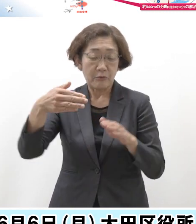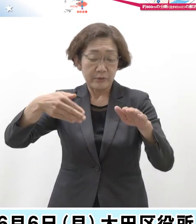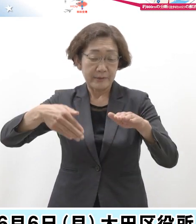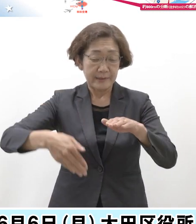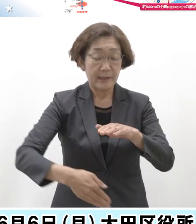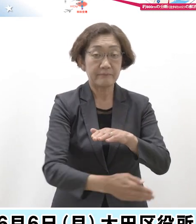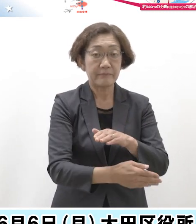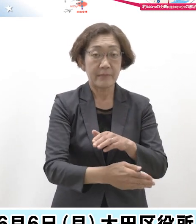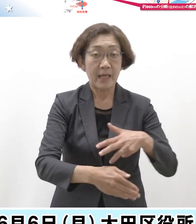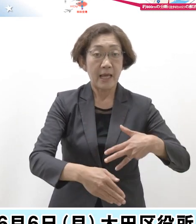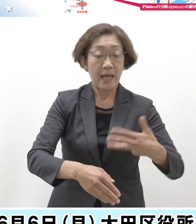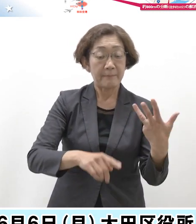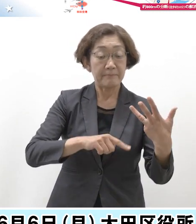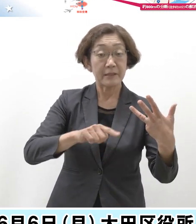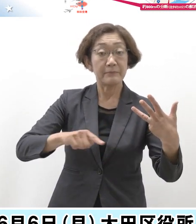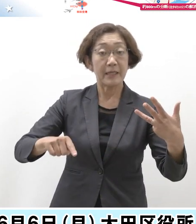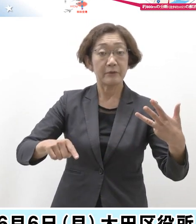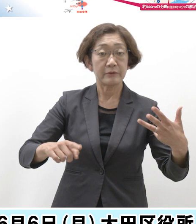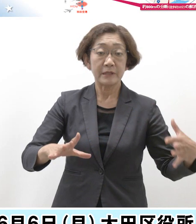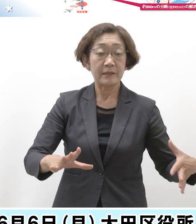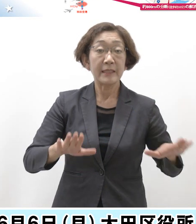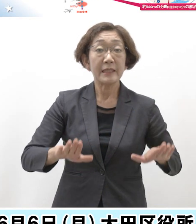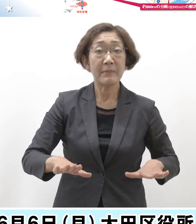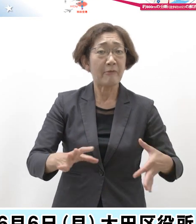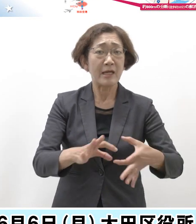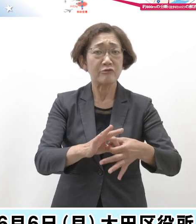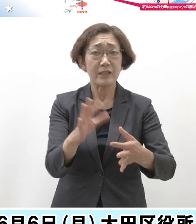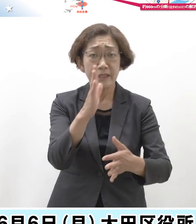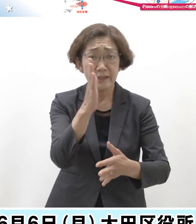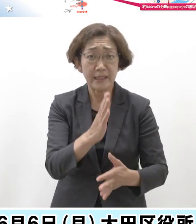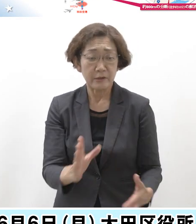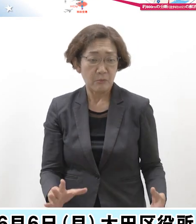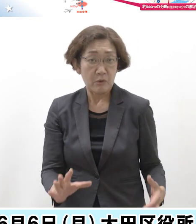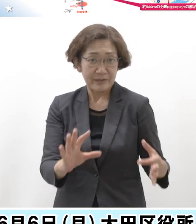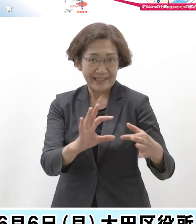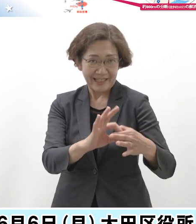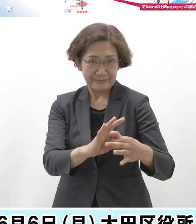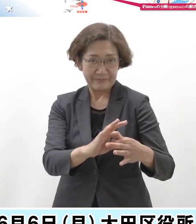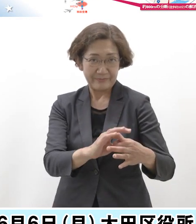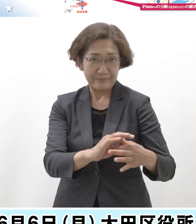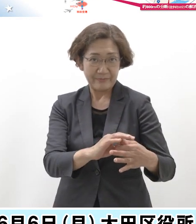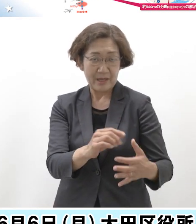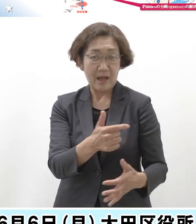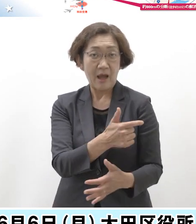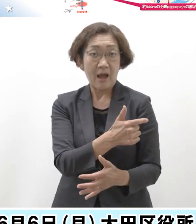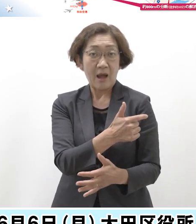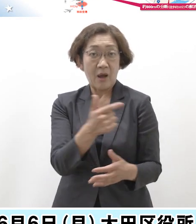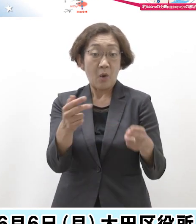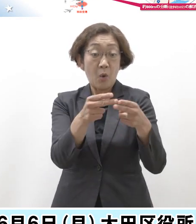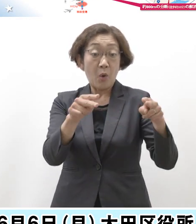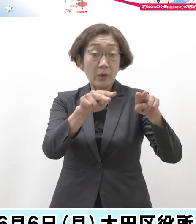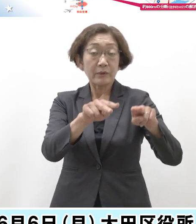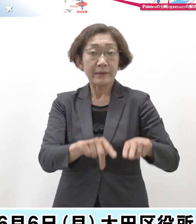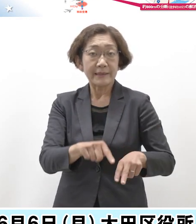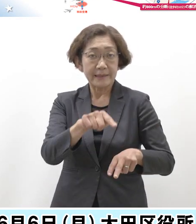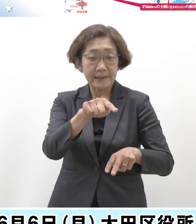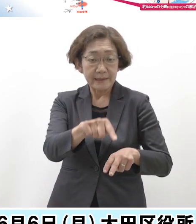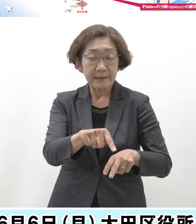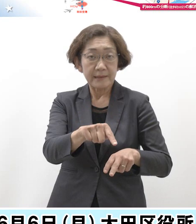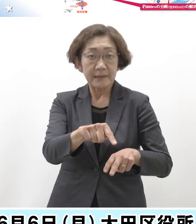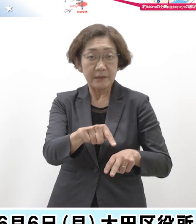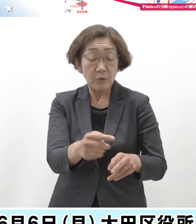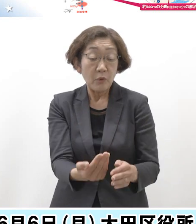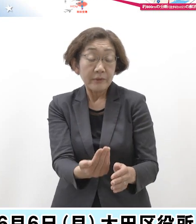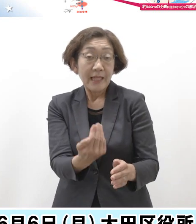この800メートルの分断を解消し、大鳥駅の手前で京急空港線に乗り入れるの